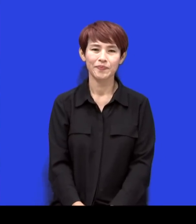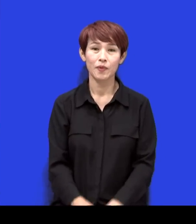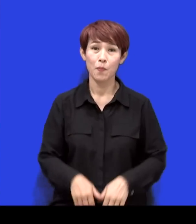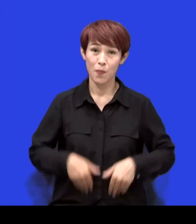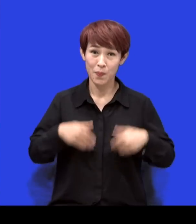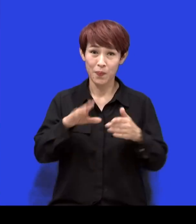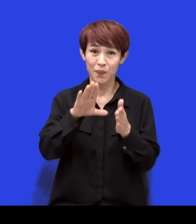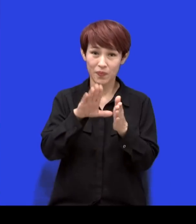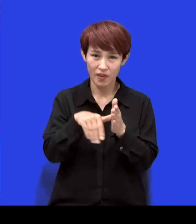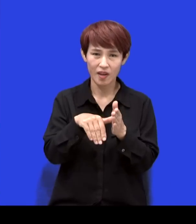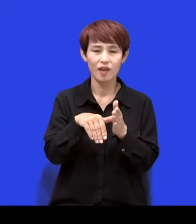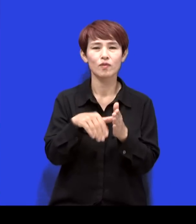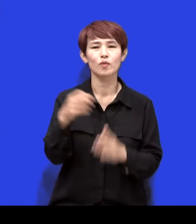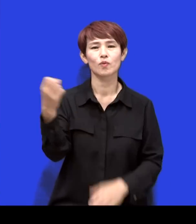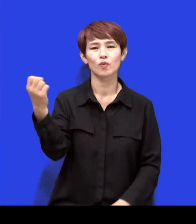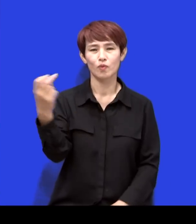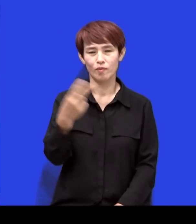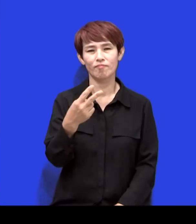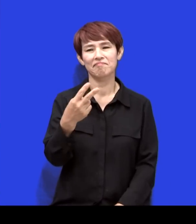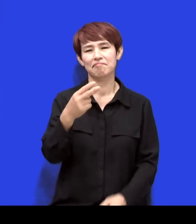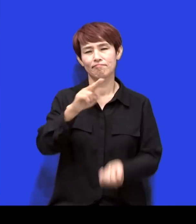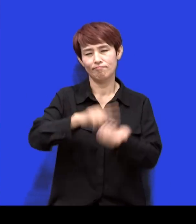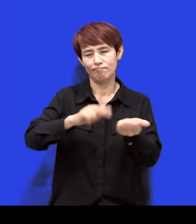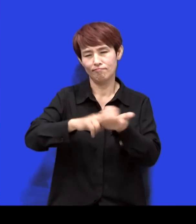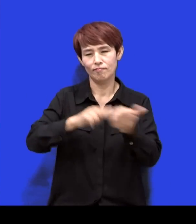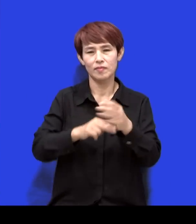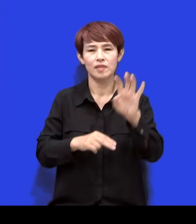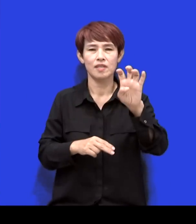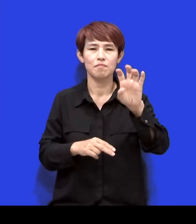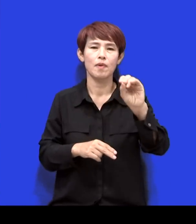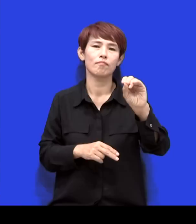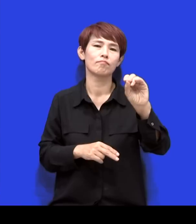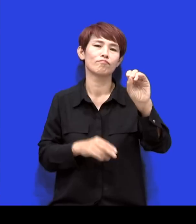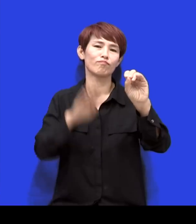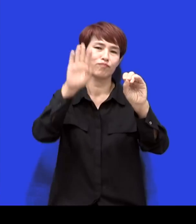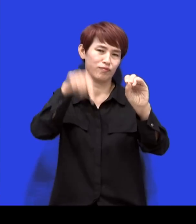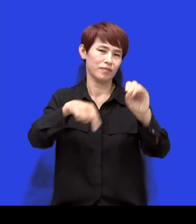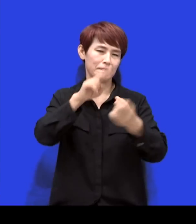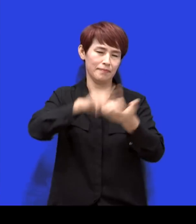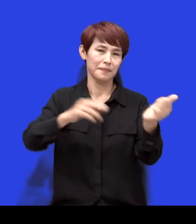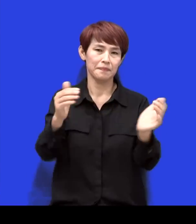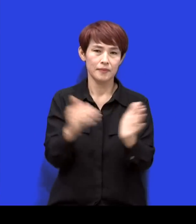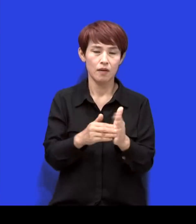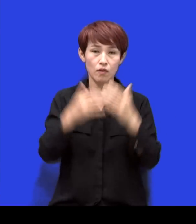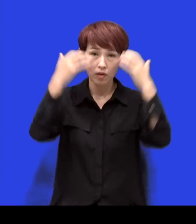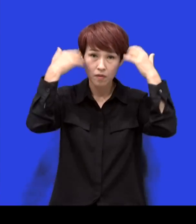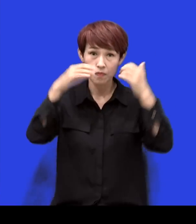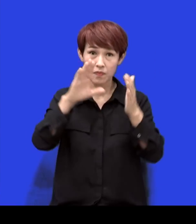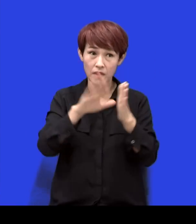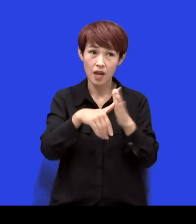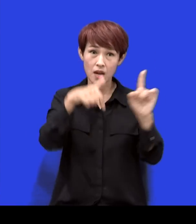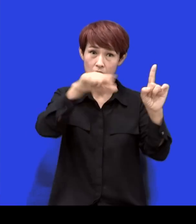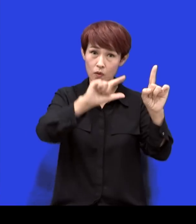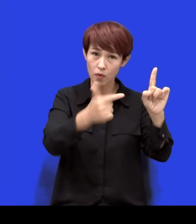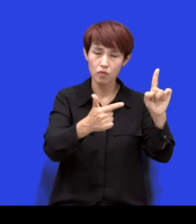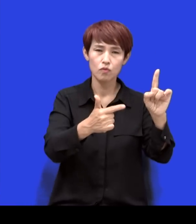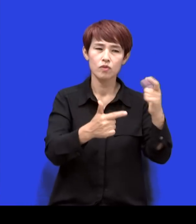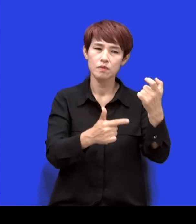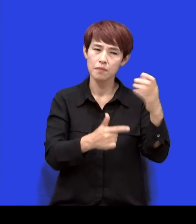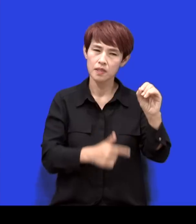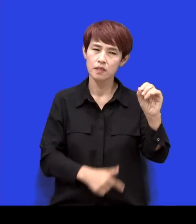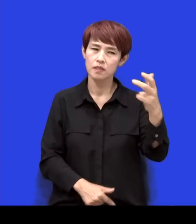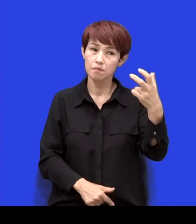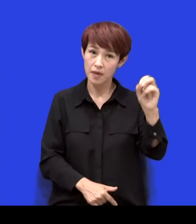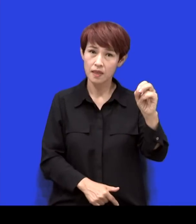봄에도 이제 벚꽃 에디션 내고 한 40만 부 정도 나가고 올 여름에 이제 1권은 한 60만 부, 70만 부